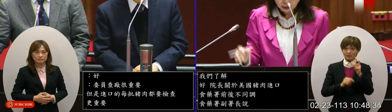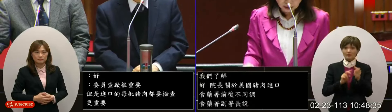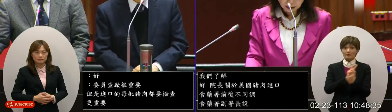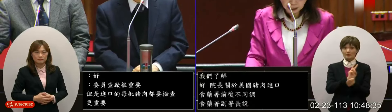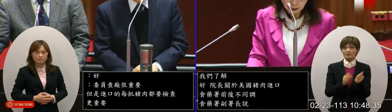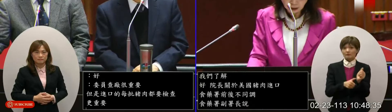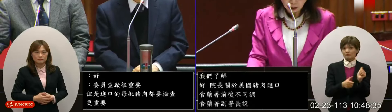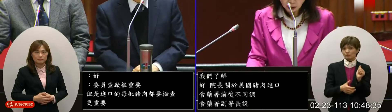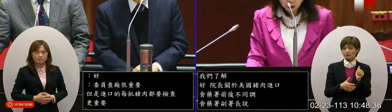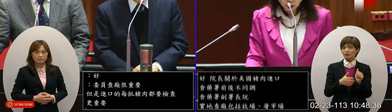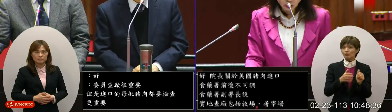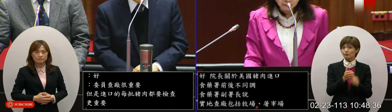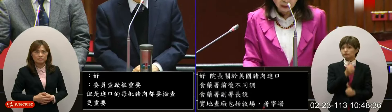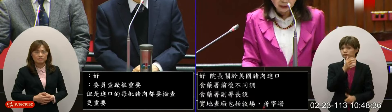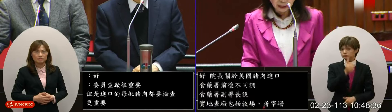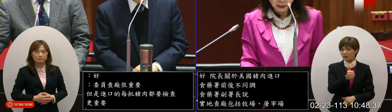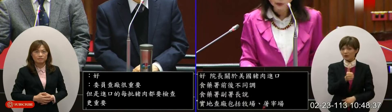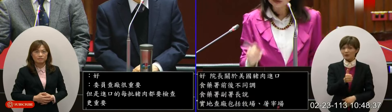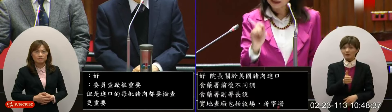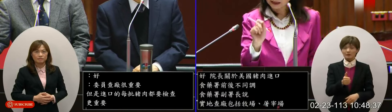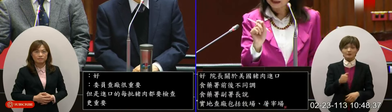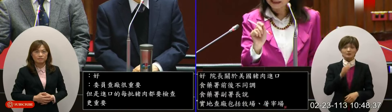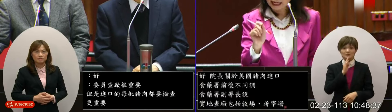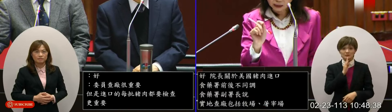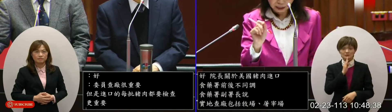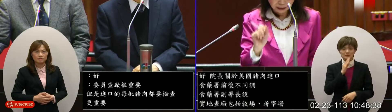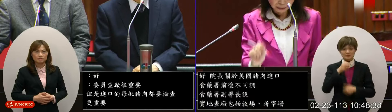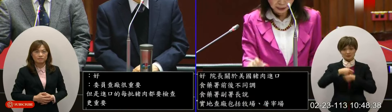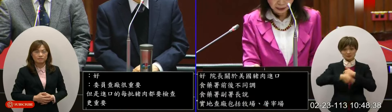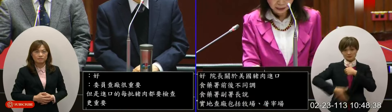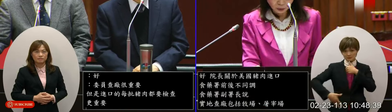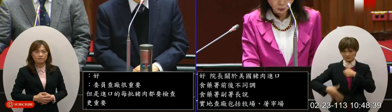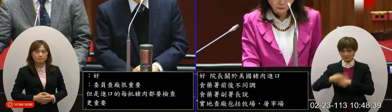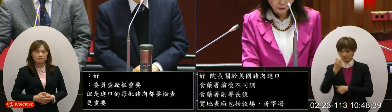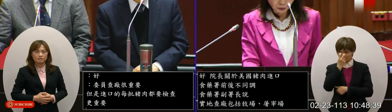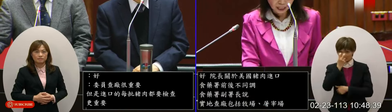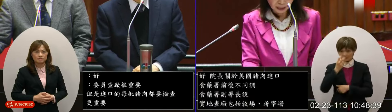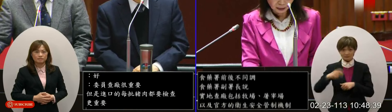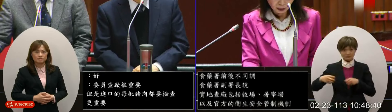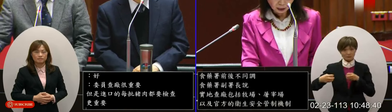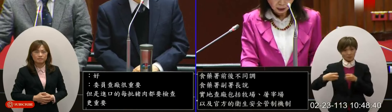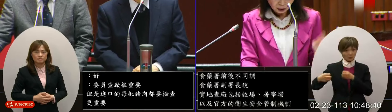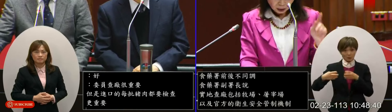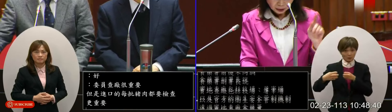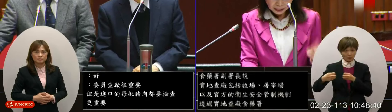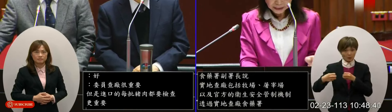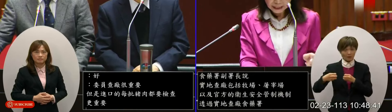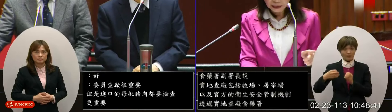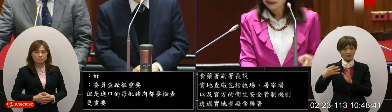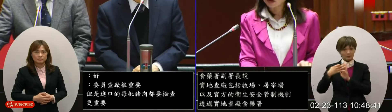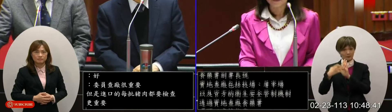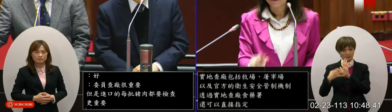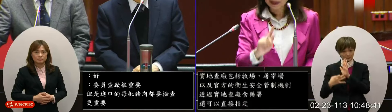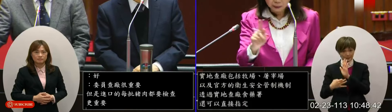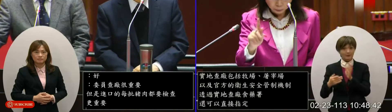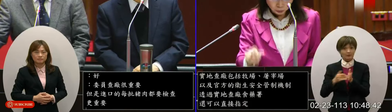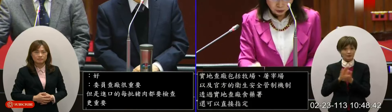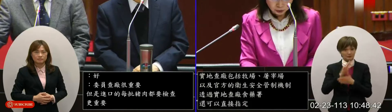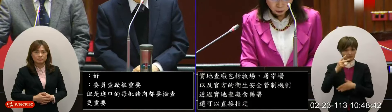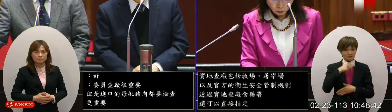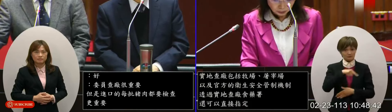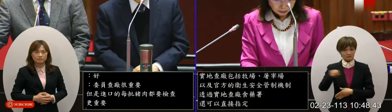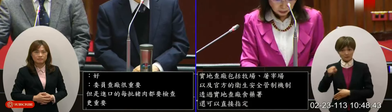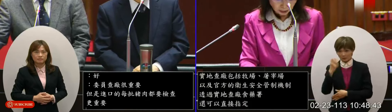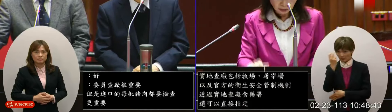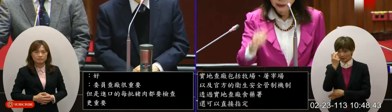系统性的查核，是双方研议出几家厂商名单，再由我方去查核。言下之意说，并不